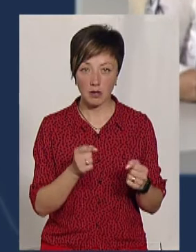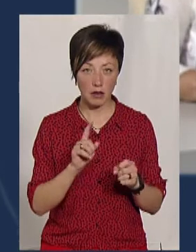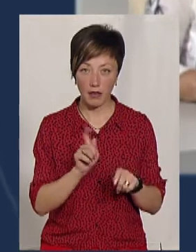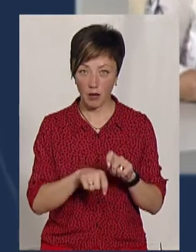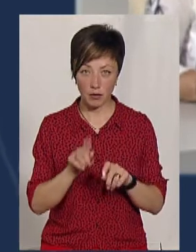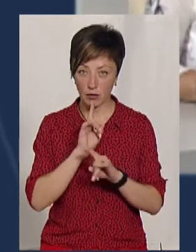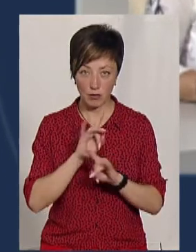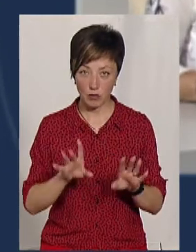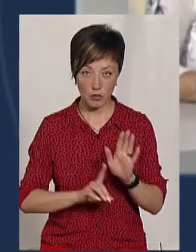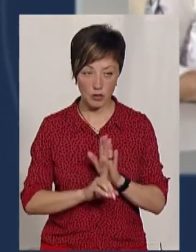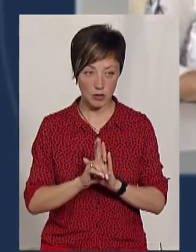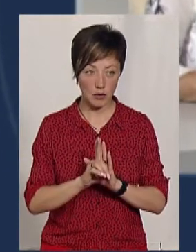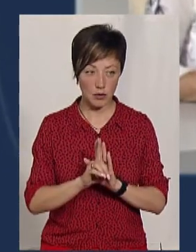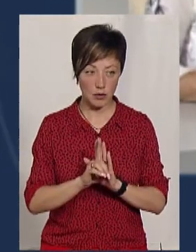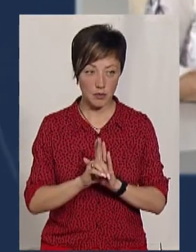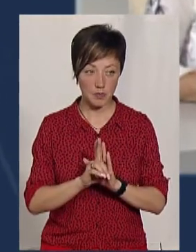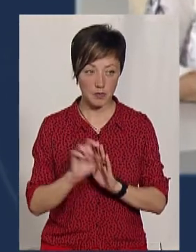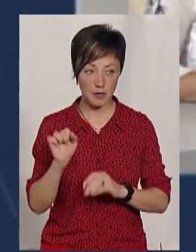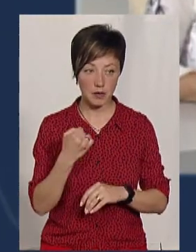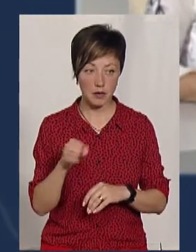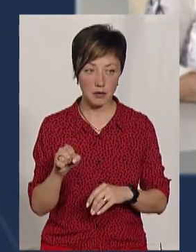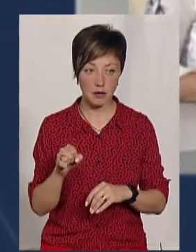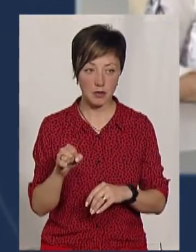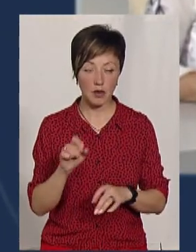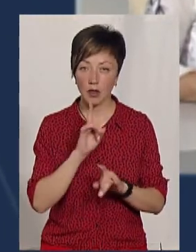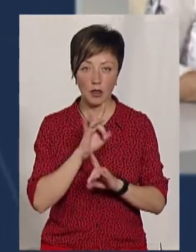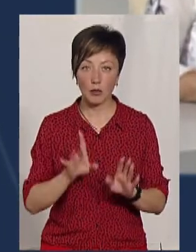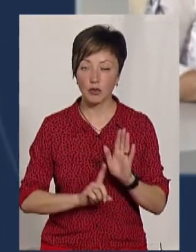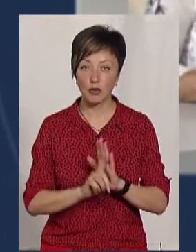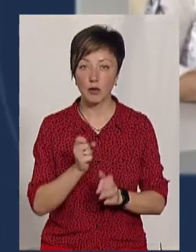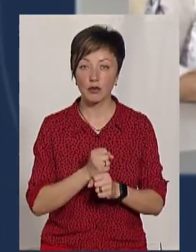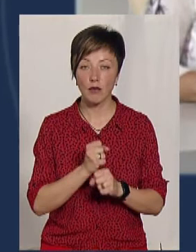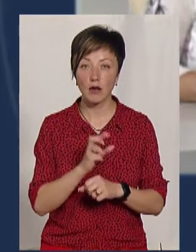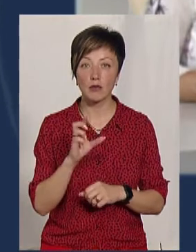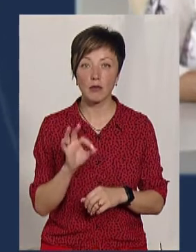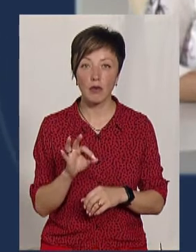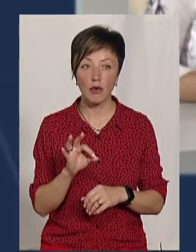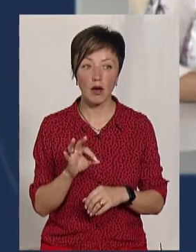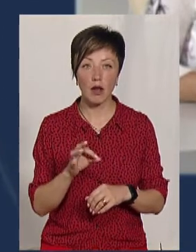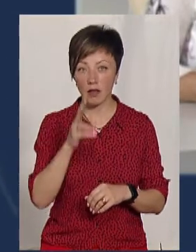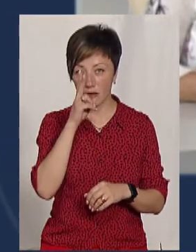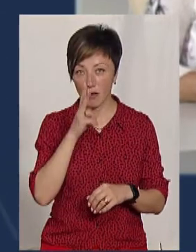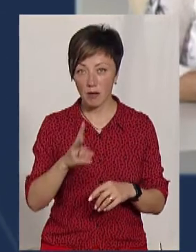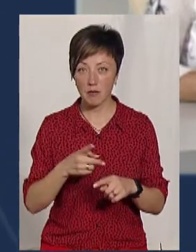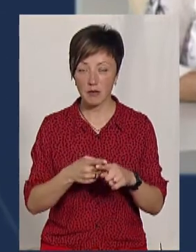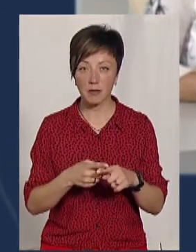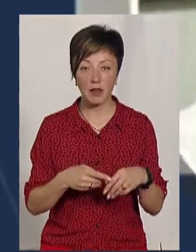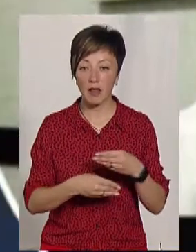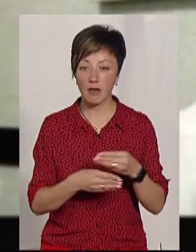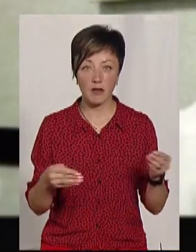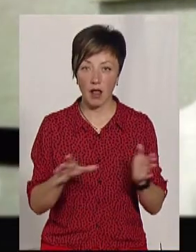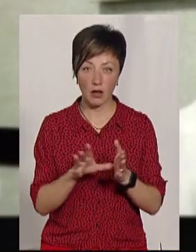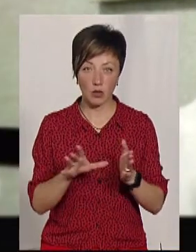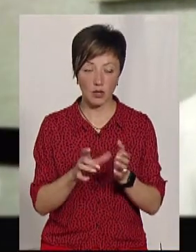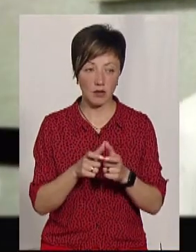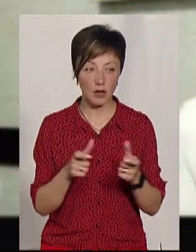Вони в тестовому так і почнуть працювати з серпня? Ні, вони не почнуть працювати, тому що ми 2,5 місяці не видавали електронні